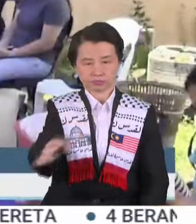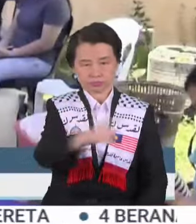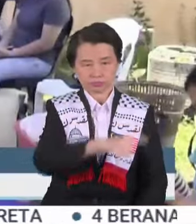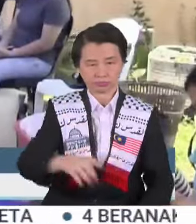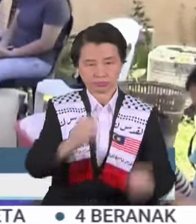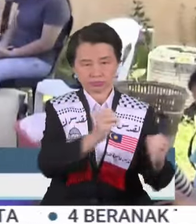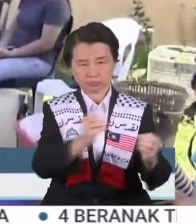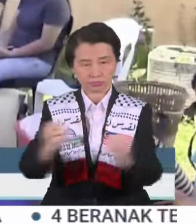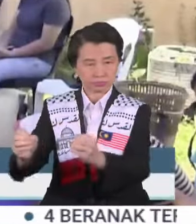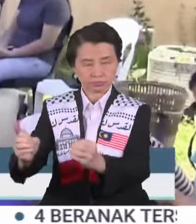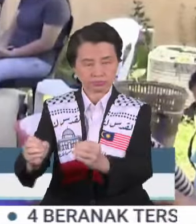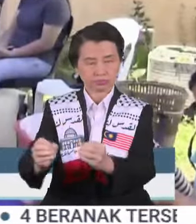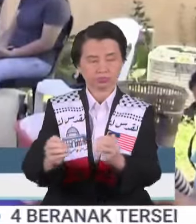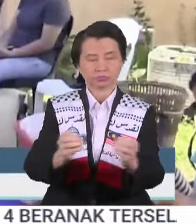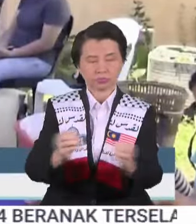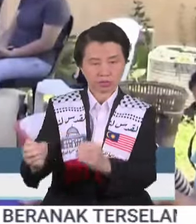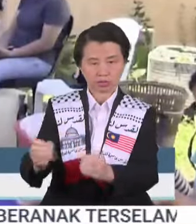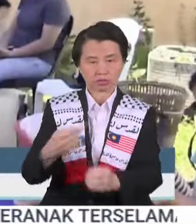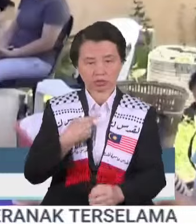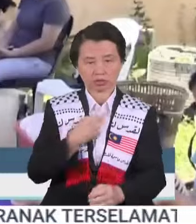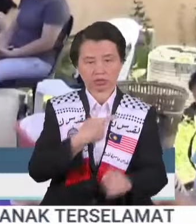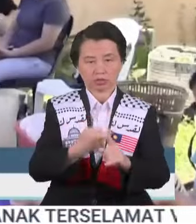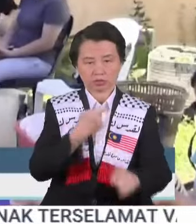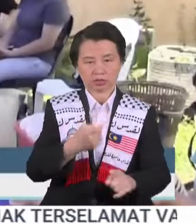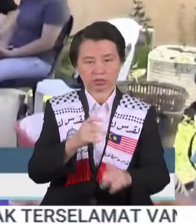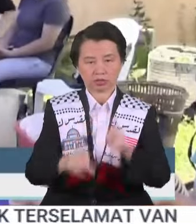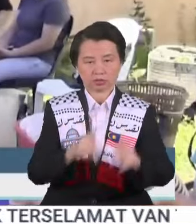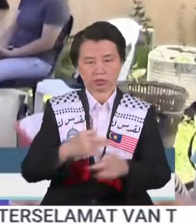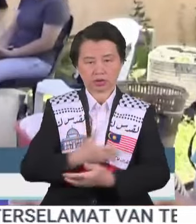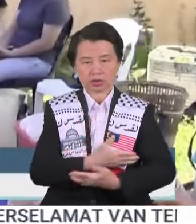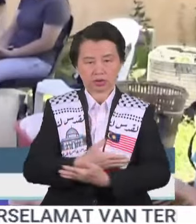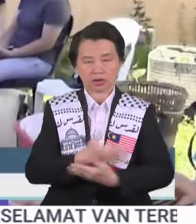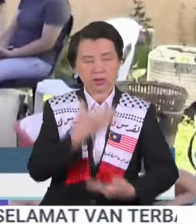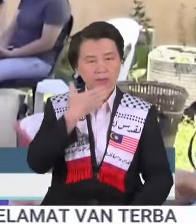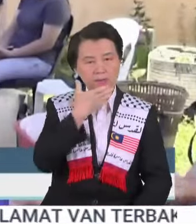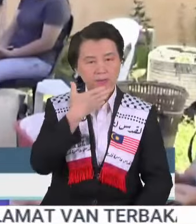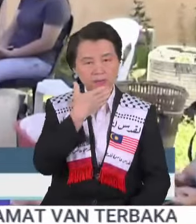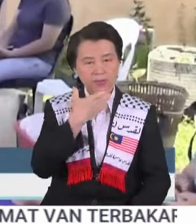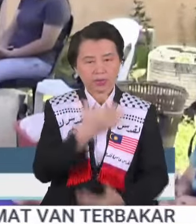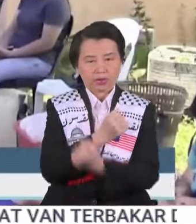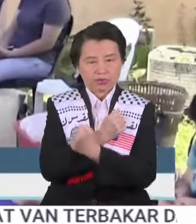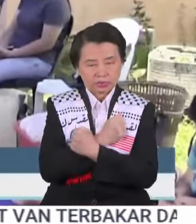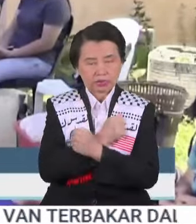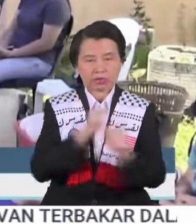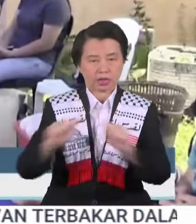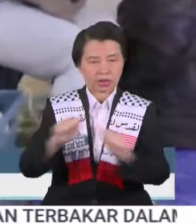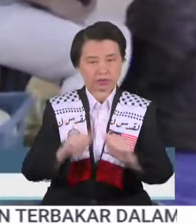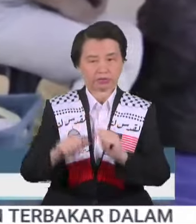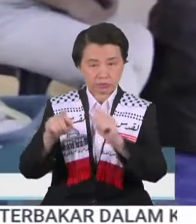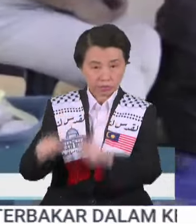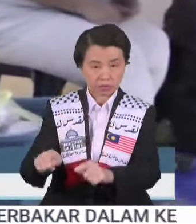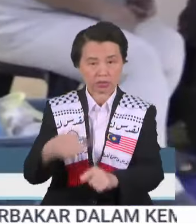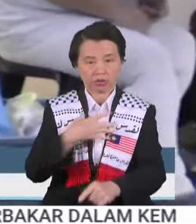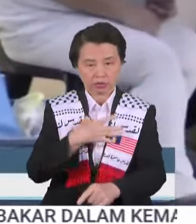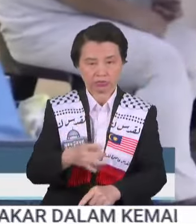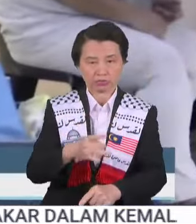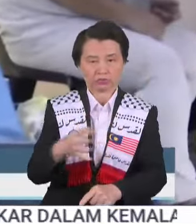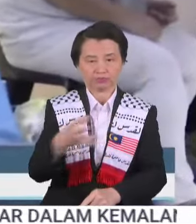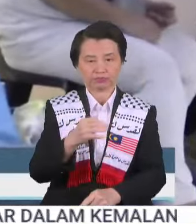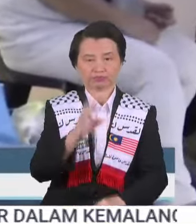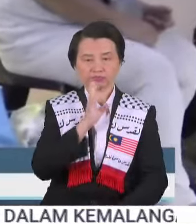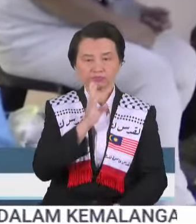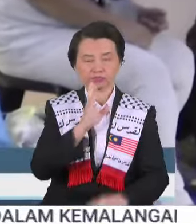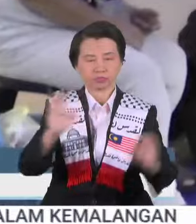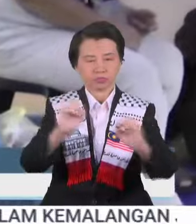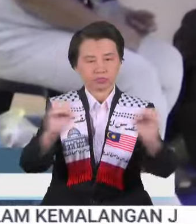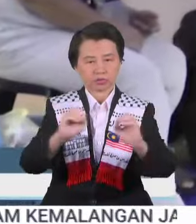penganjur kami. Yang menganjurkan ini sebenarnya terdiri dari anak-anak muda yang begitu sayang dengan aktiviti ini, yang begitu kata